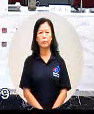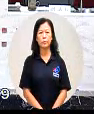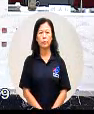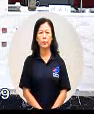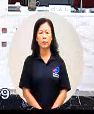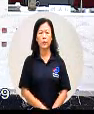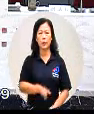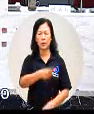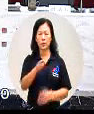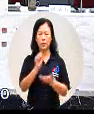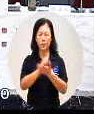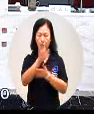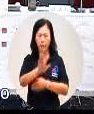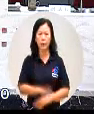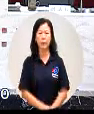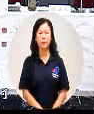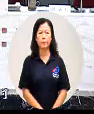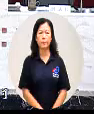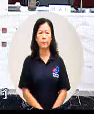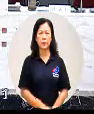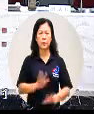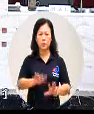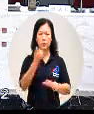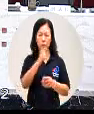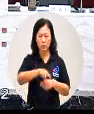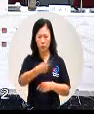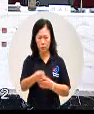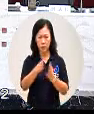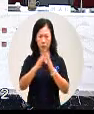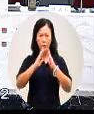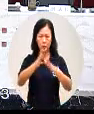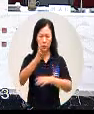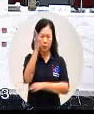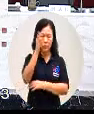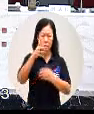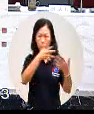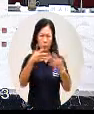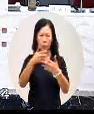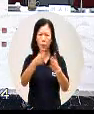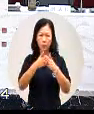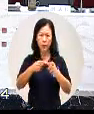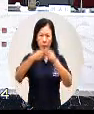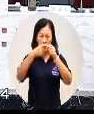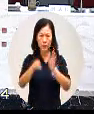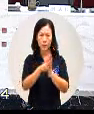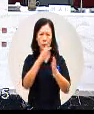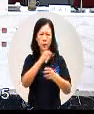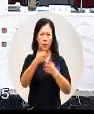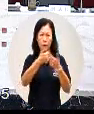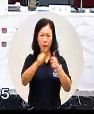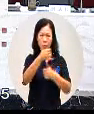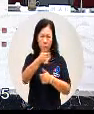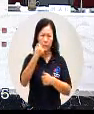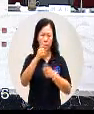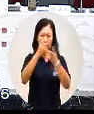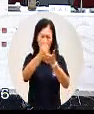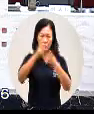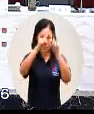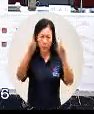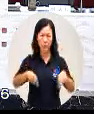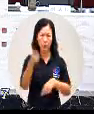哦。向大家报告吼、哦，今天继续市政总执行。啊，第一位议员啊，请周中正发言